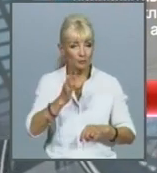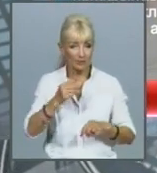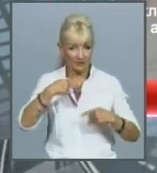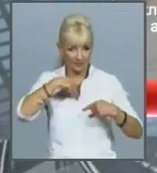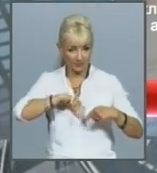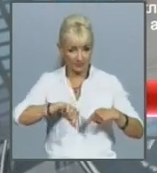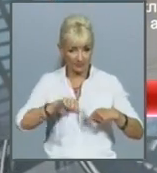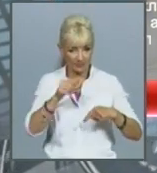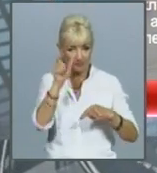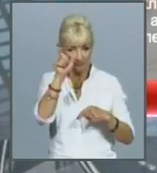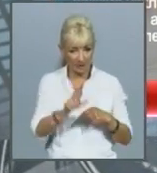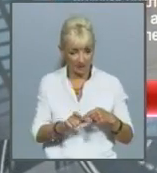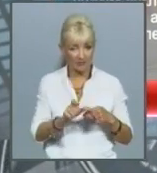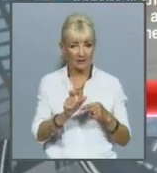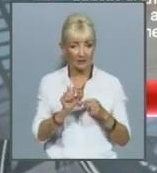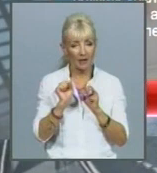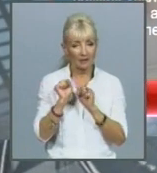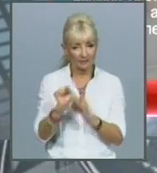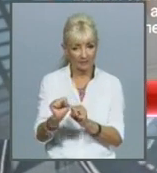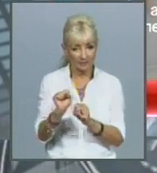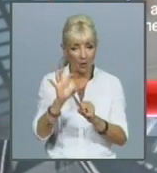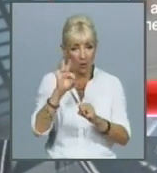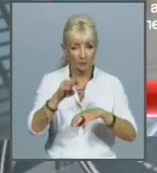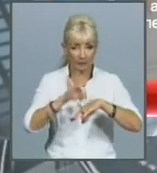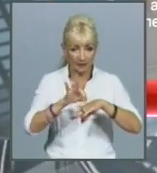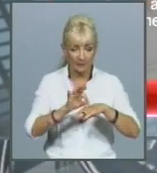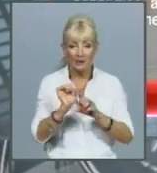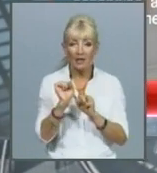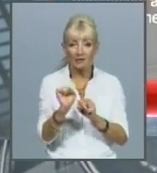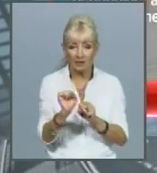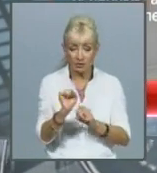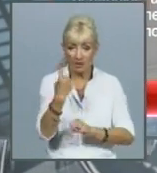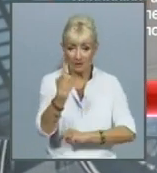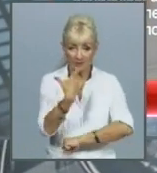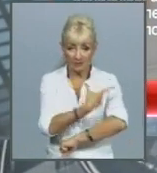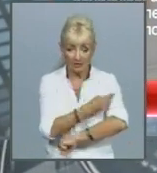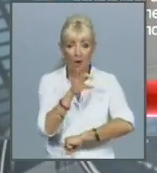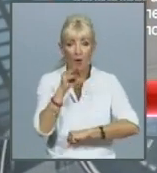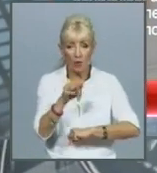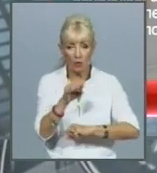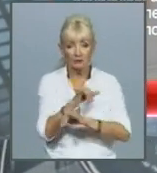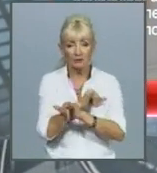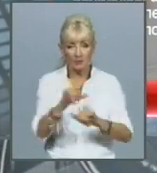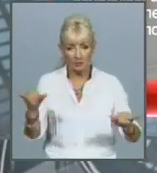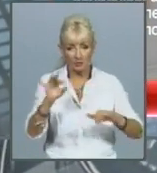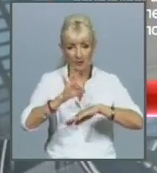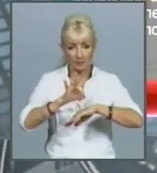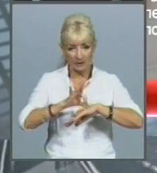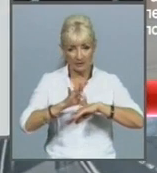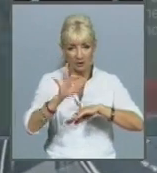хворобі. Одне щеплення захищає впродовж усього сезону грипу від найбільш поширених і небезпечних